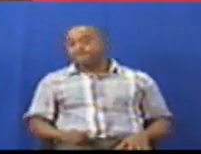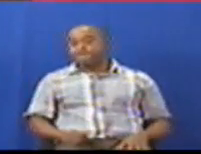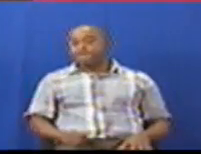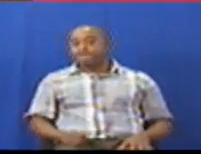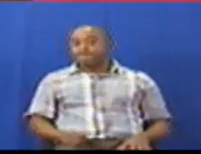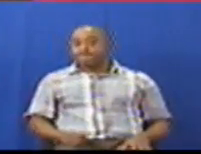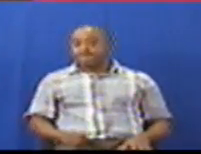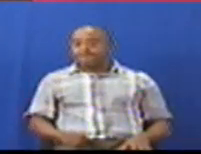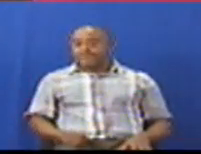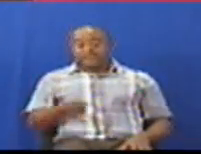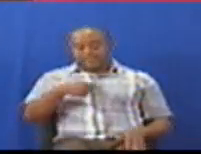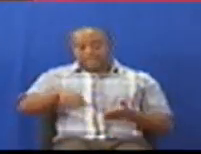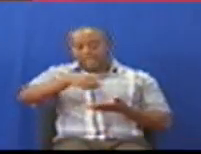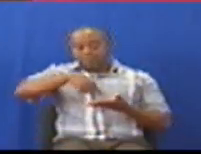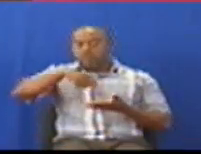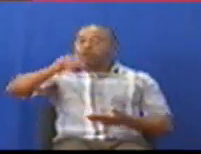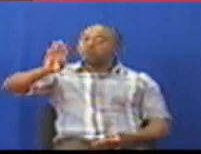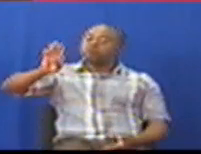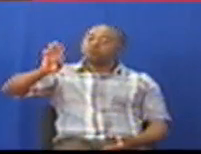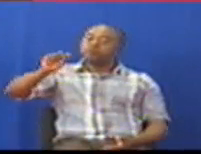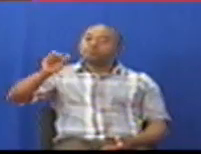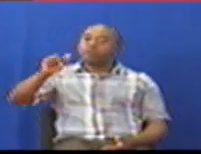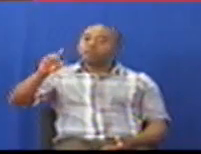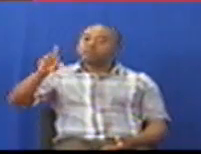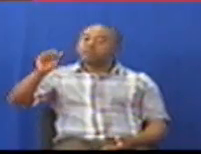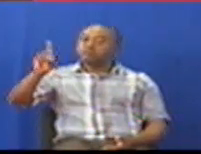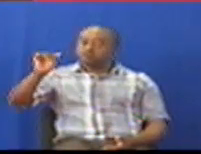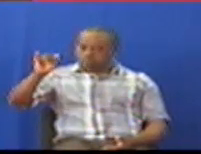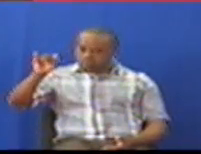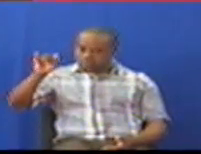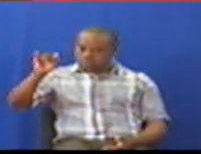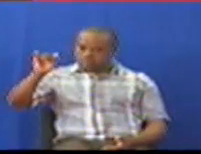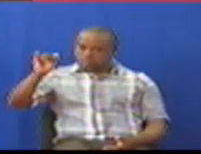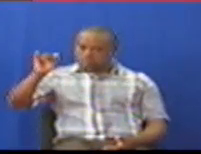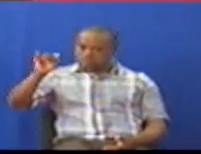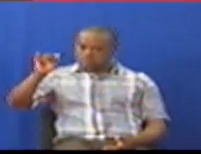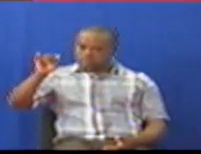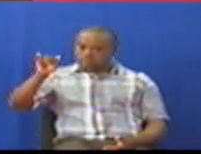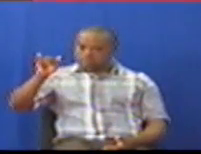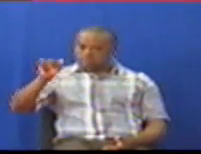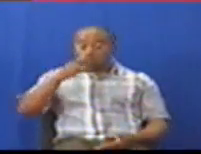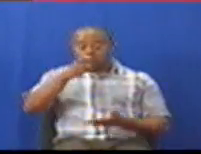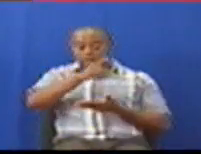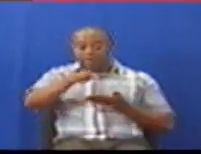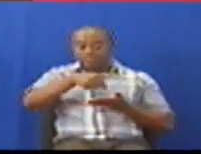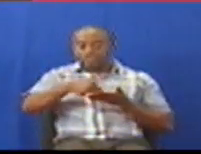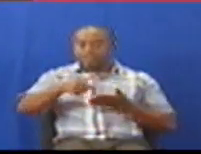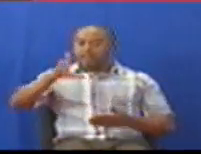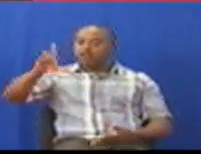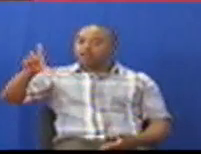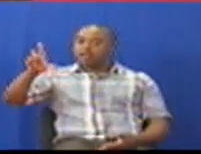hapo mji wa Bariadi katika mji wa Ramadi. Huu mji wa Ramadi